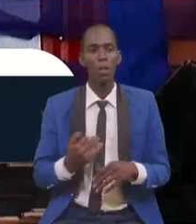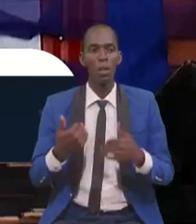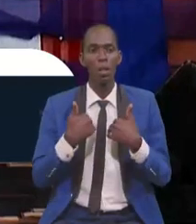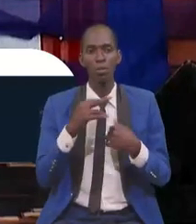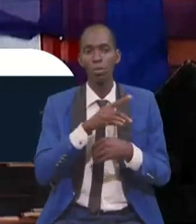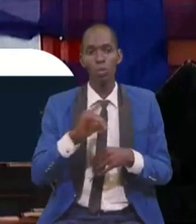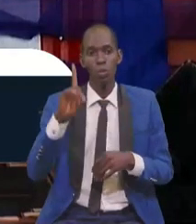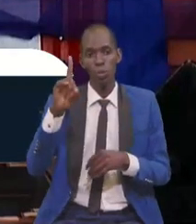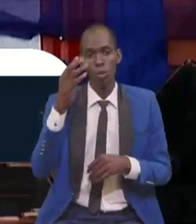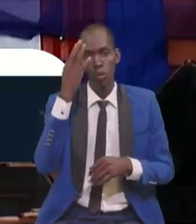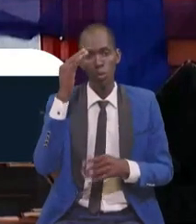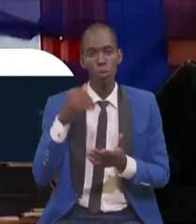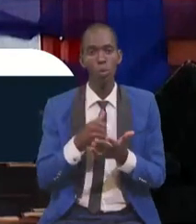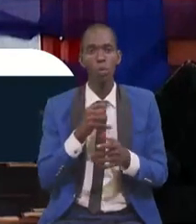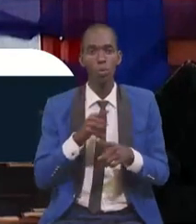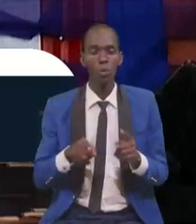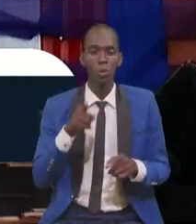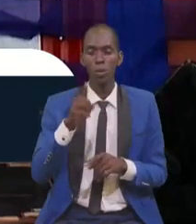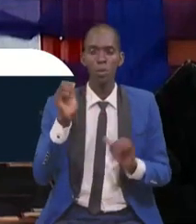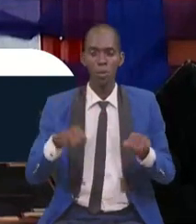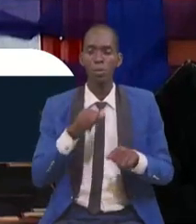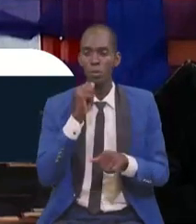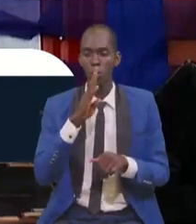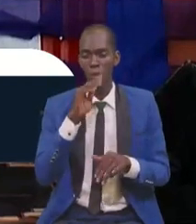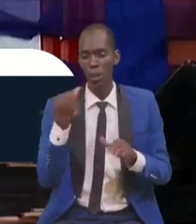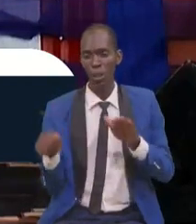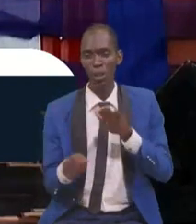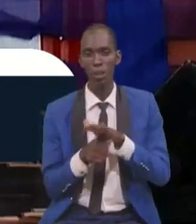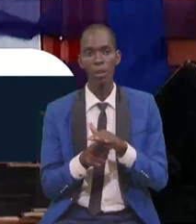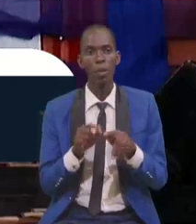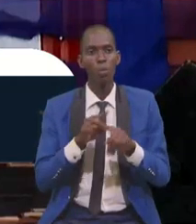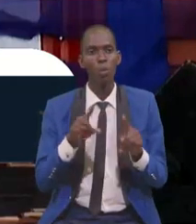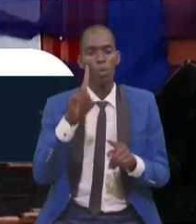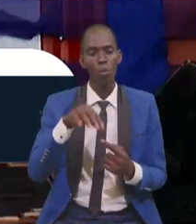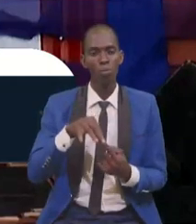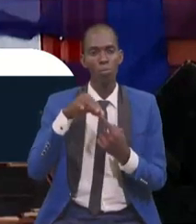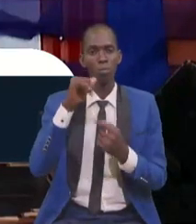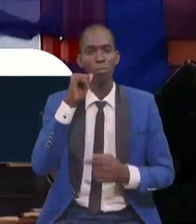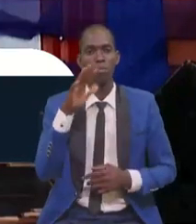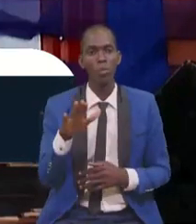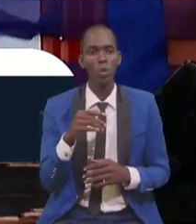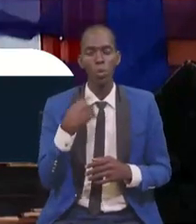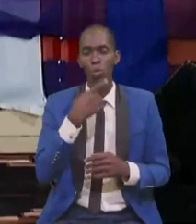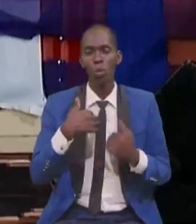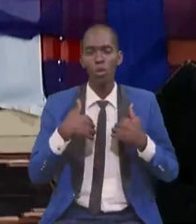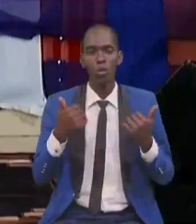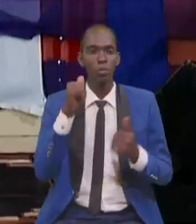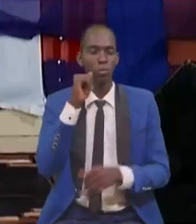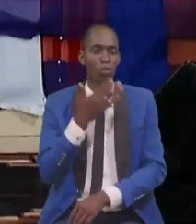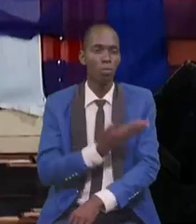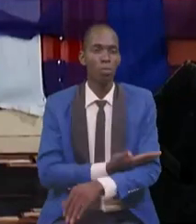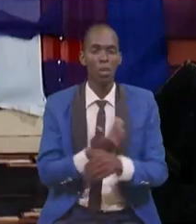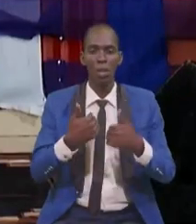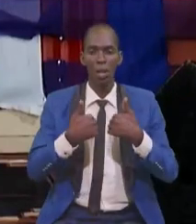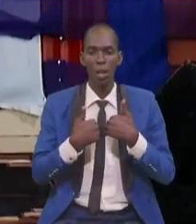une maison, désirant que personne ne le sût, mais il ne put rester caché. Car une femme dont